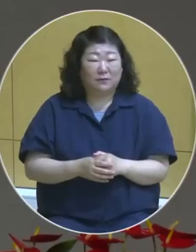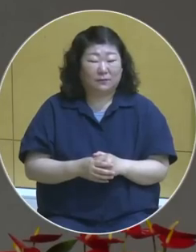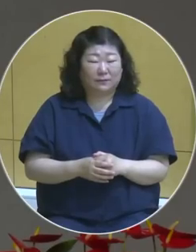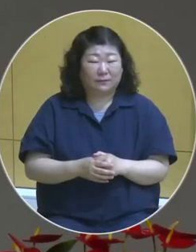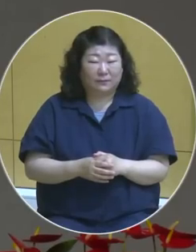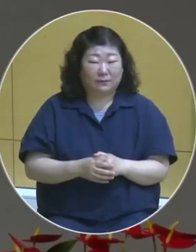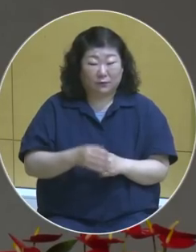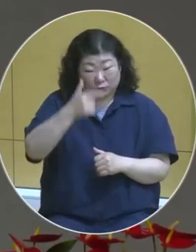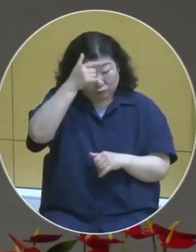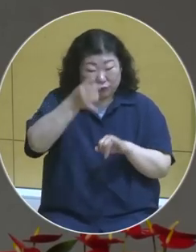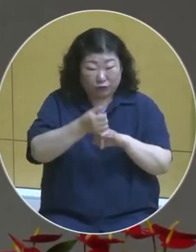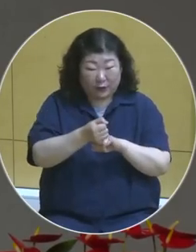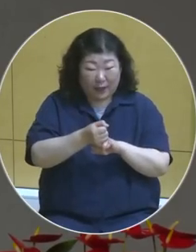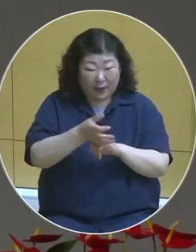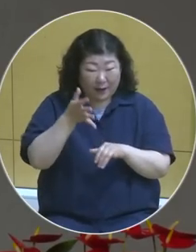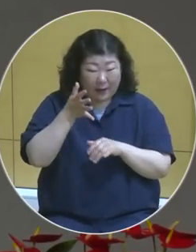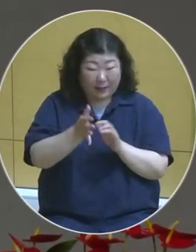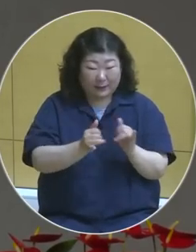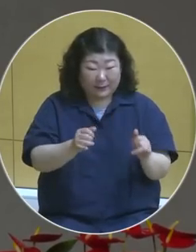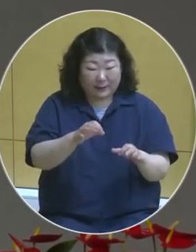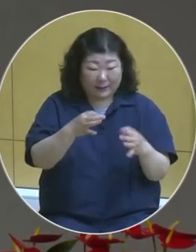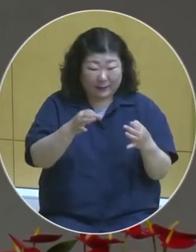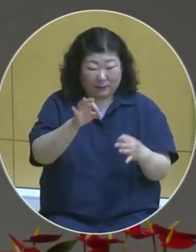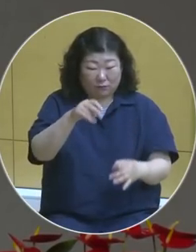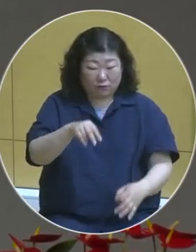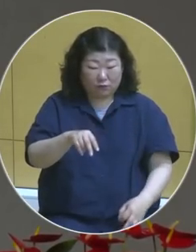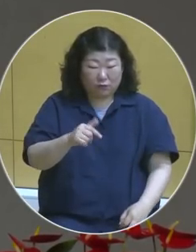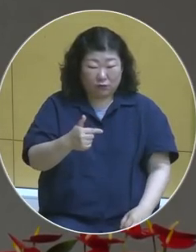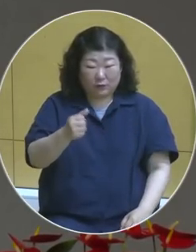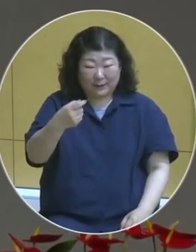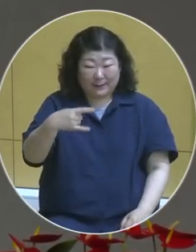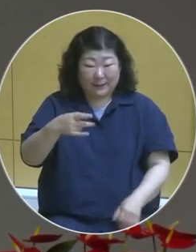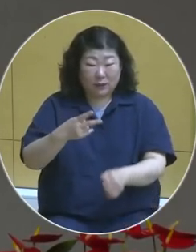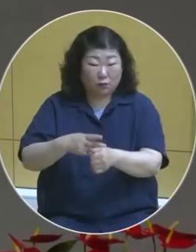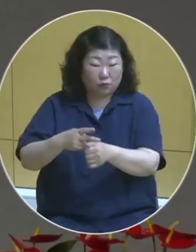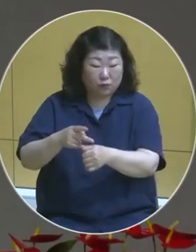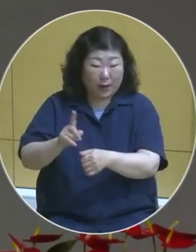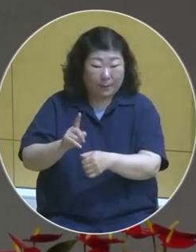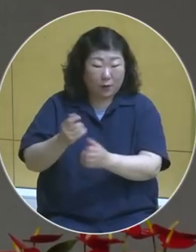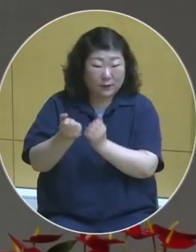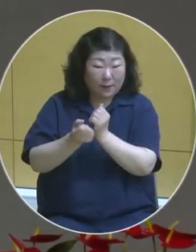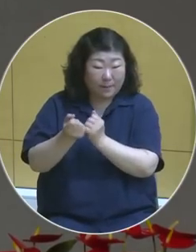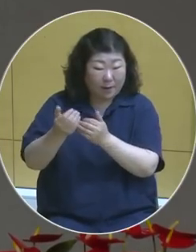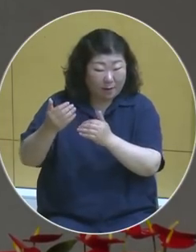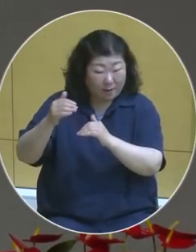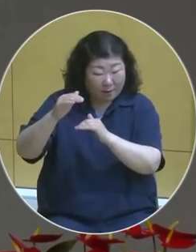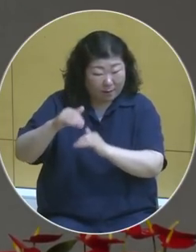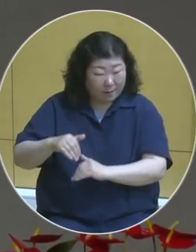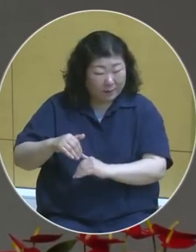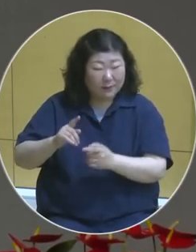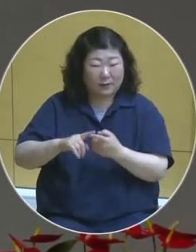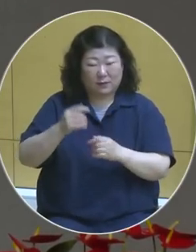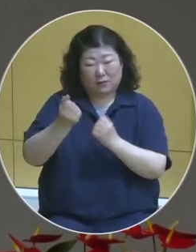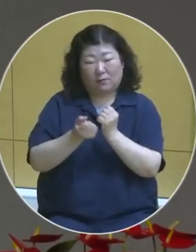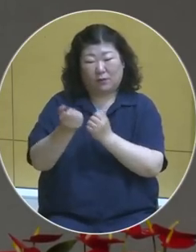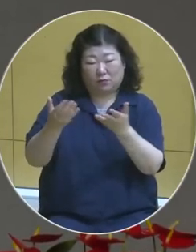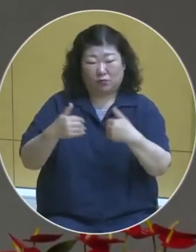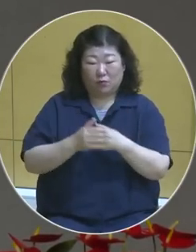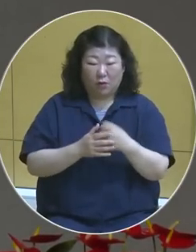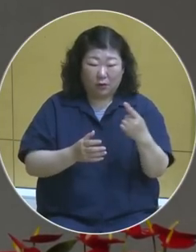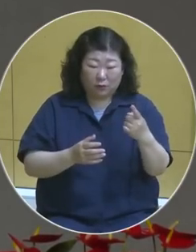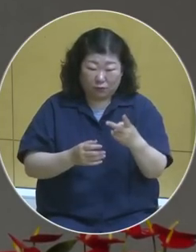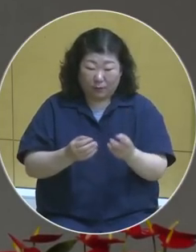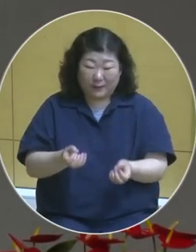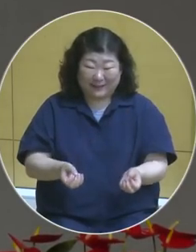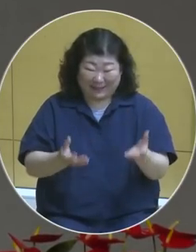김윤희 교수는 이 부분에 대해서 이렇게 해설해 주고 있습니다. 에스더가 두 번의 잔치를 베풀며 시간을 끈